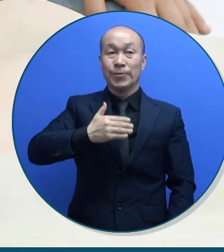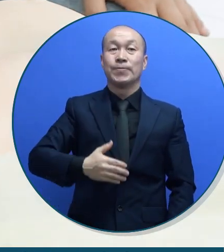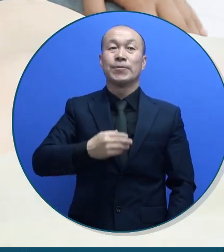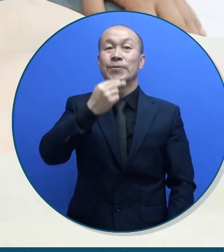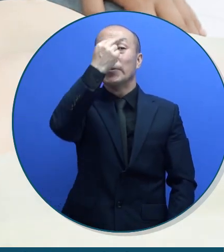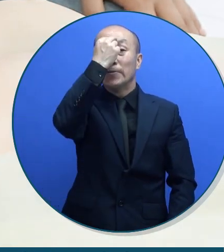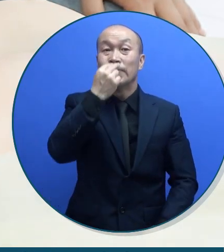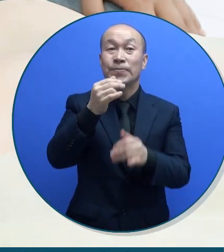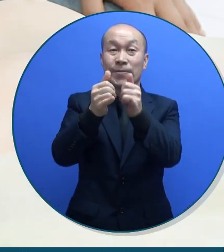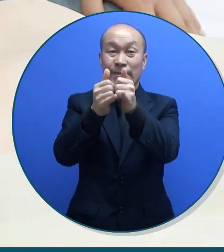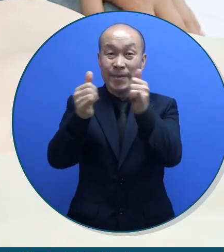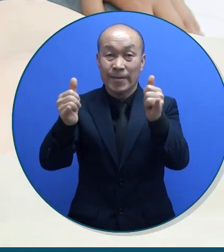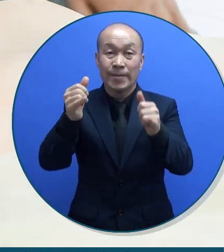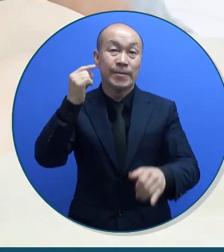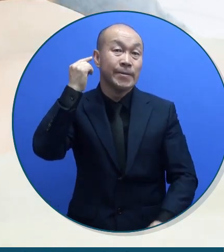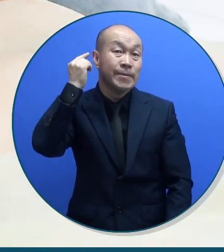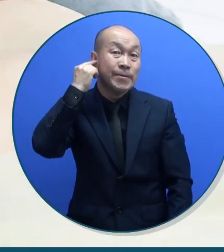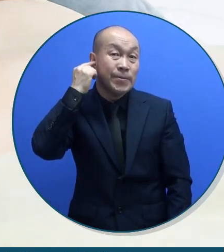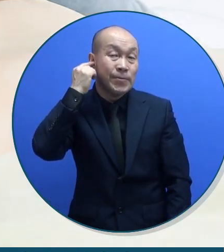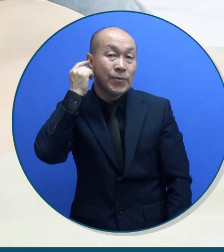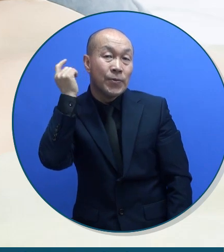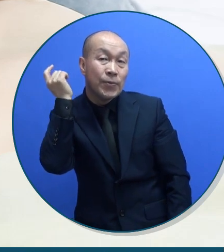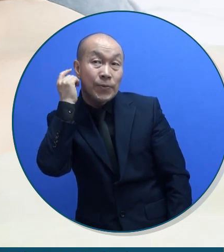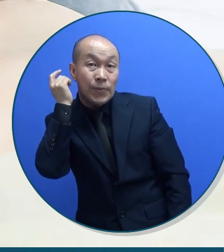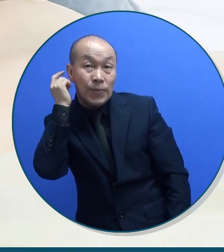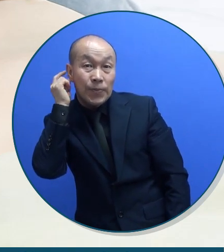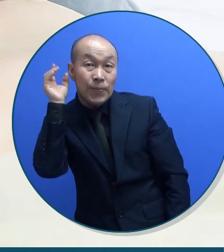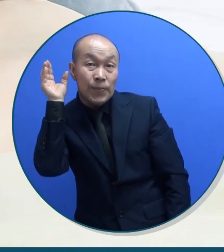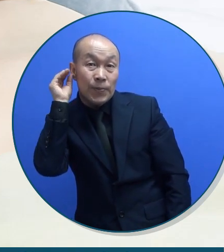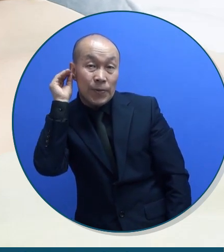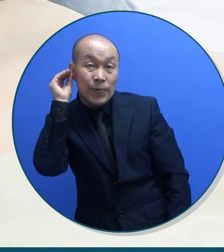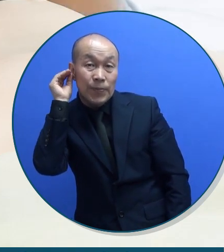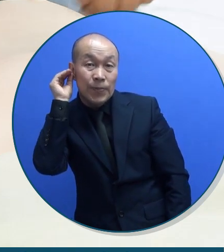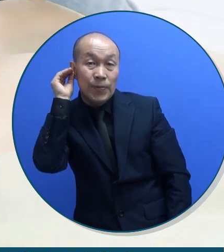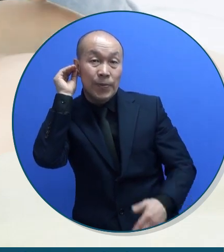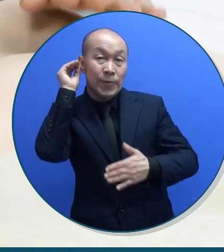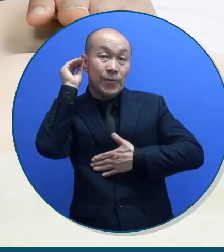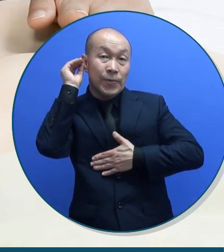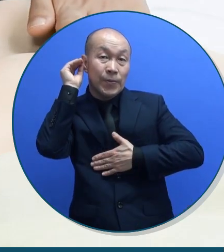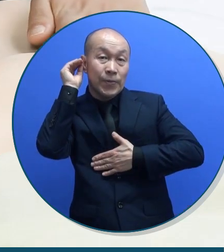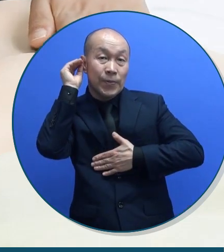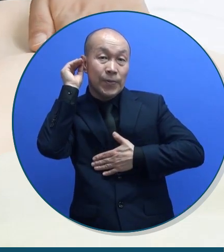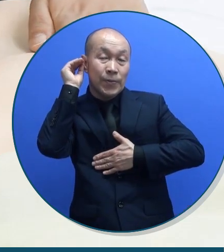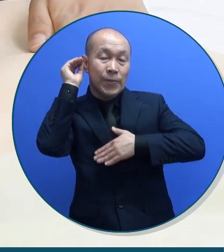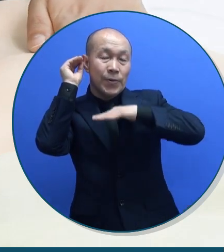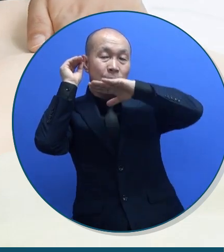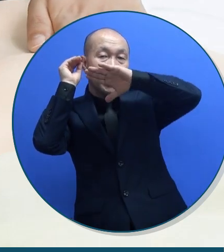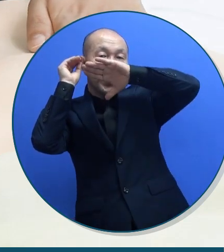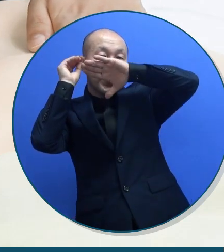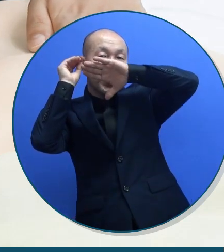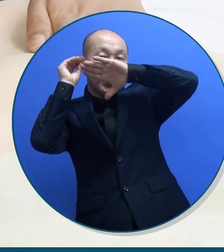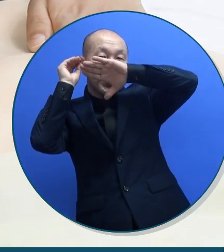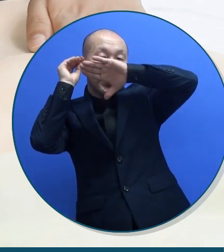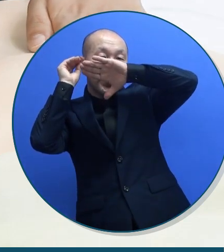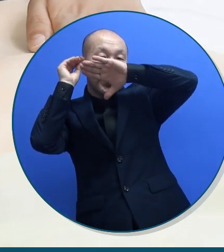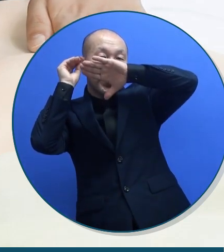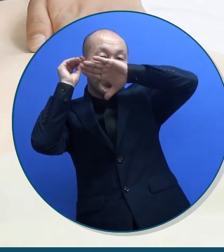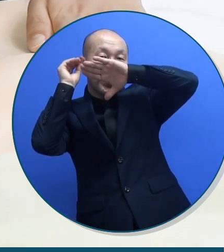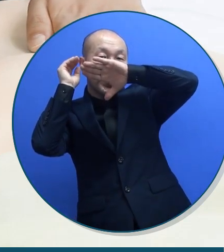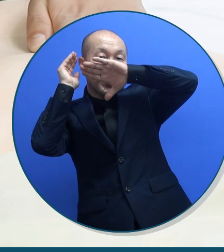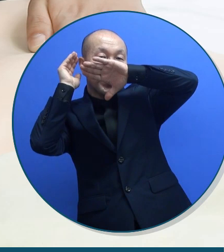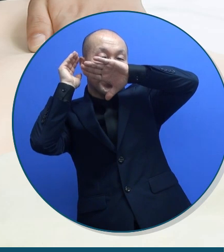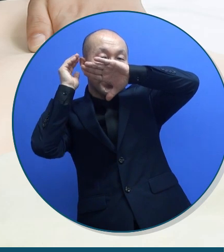시각장애인의 경우 귀를 가슴 가까이 대어 가슴과 코에서 숨소리를 듣거나 손등을 코와 가슴에 두고 느껴볼